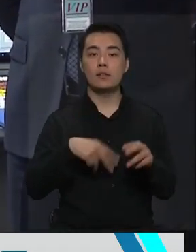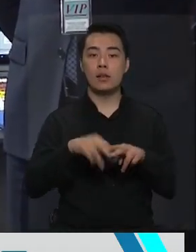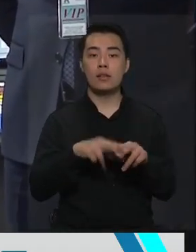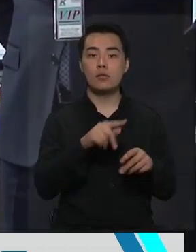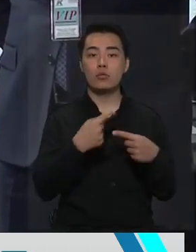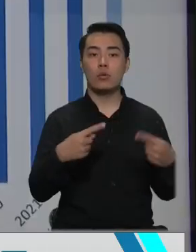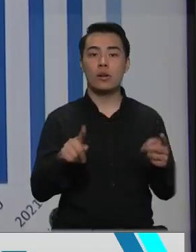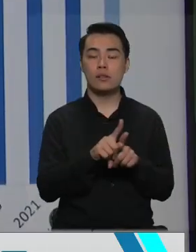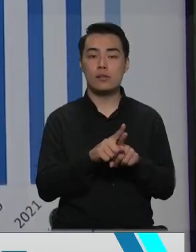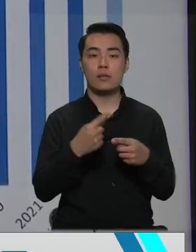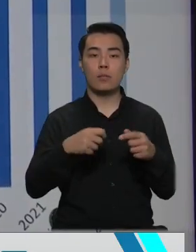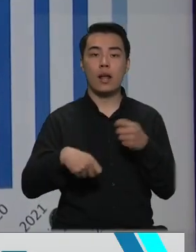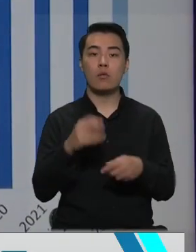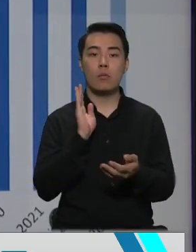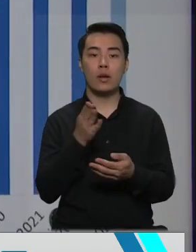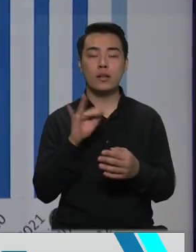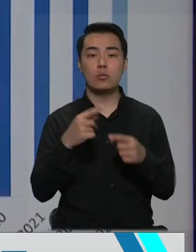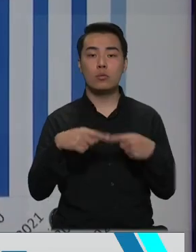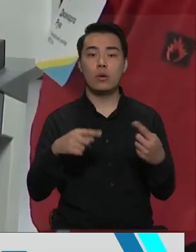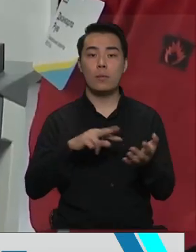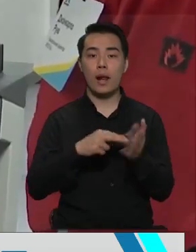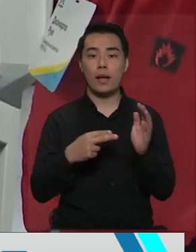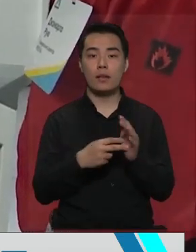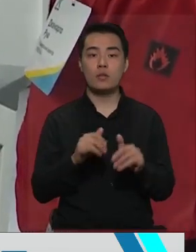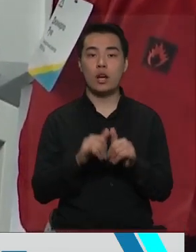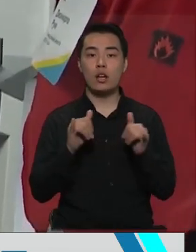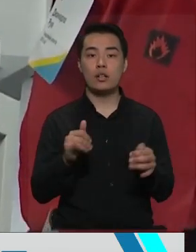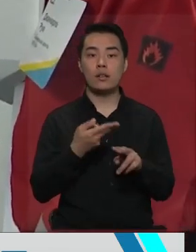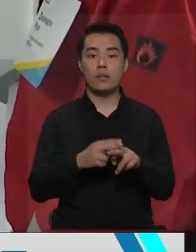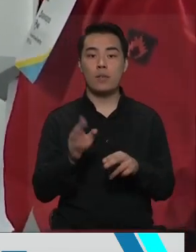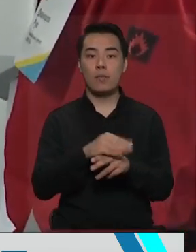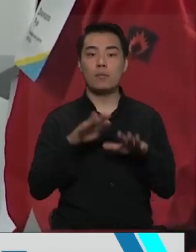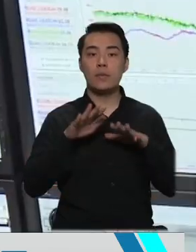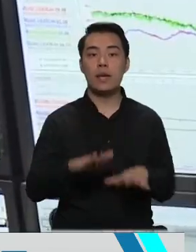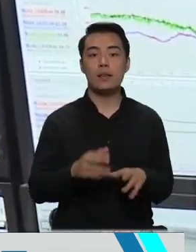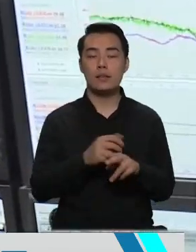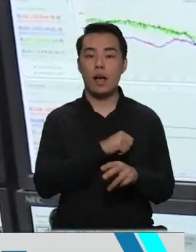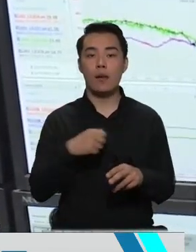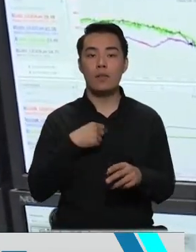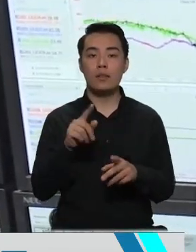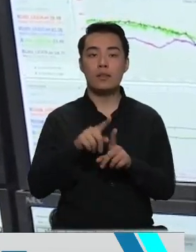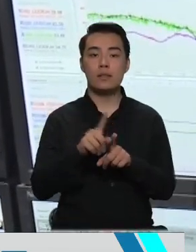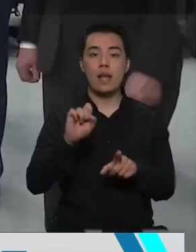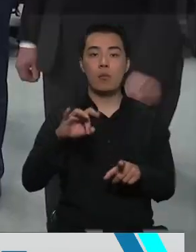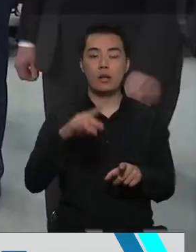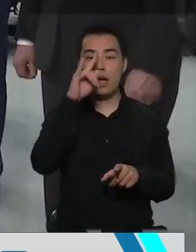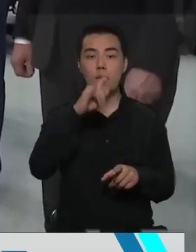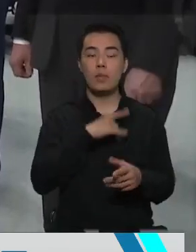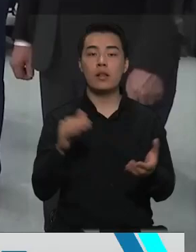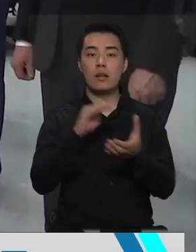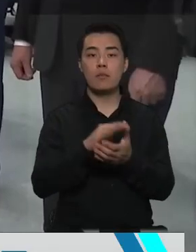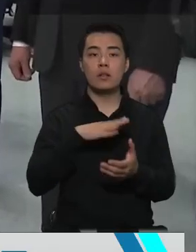других производственных объектов с этими и другими проектами по расширению месторождения во время визитов Западный Казахстан ознакомился